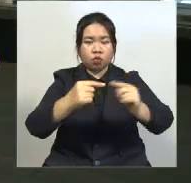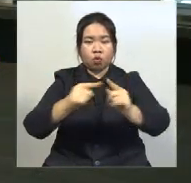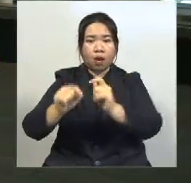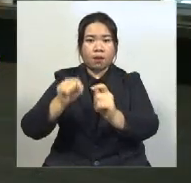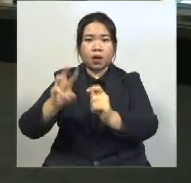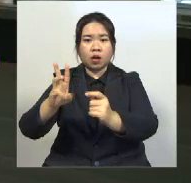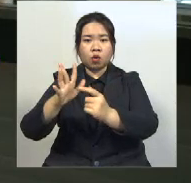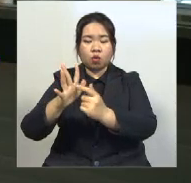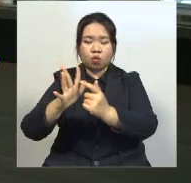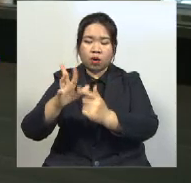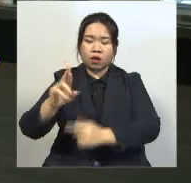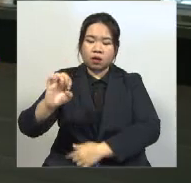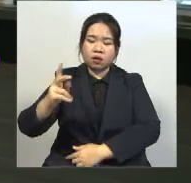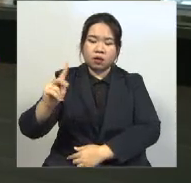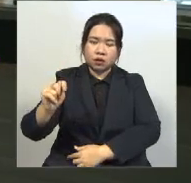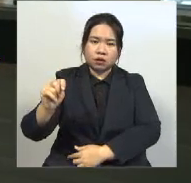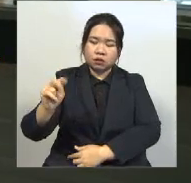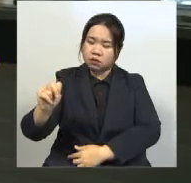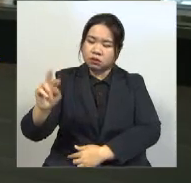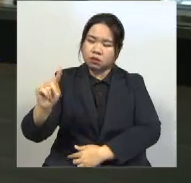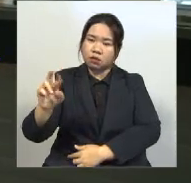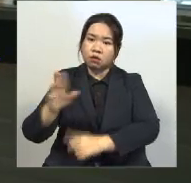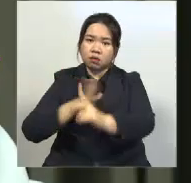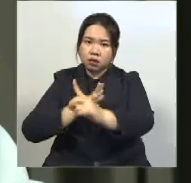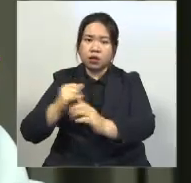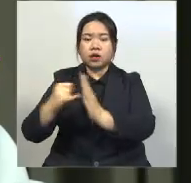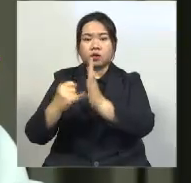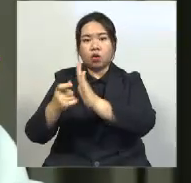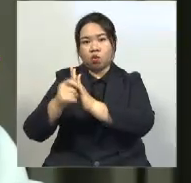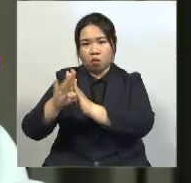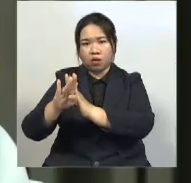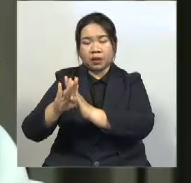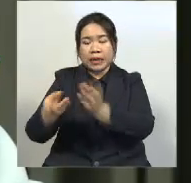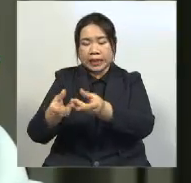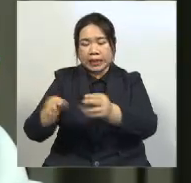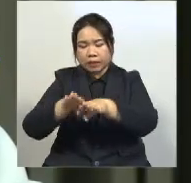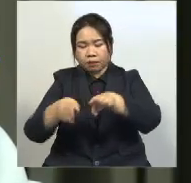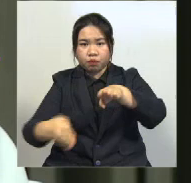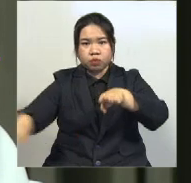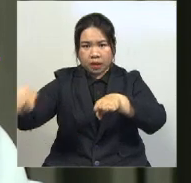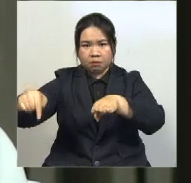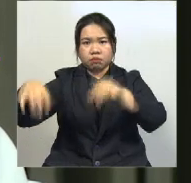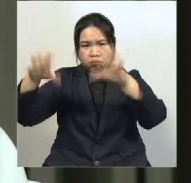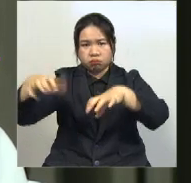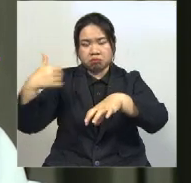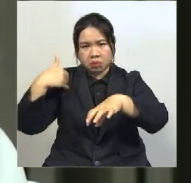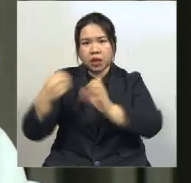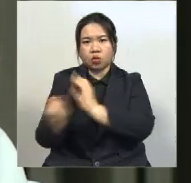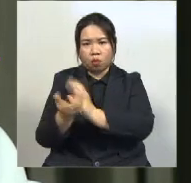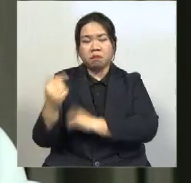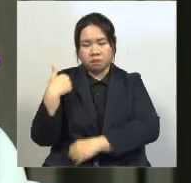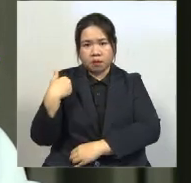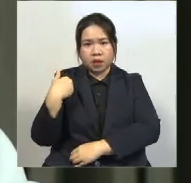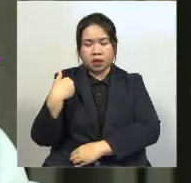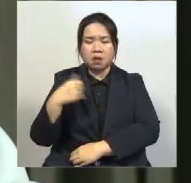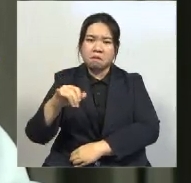ที่อำเภอวารินชำราบจังหวัดอุบลราชธานีซึ่งเป็นพื้นที่ลุ่มต่ำอาจได้รับผลกระทบระดับน้ำในพื้นที่วารินชำ